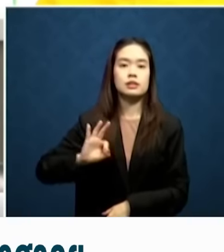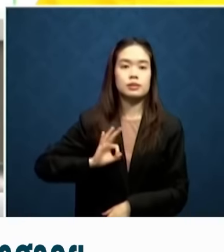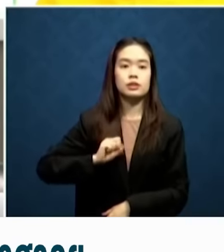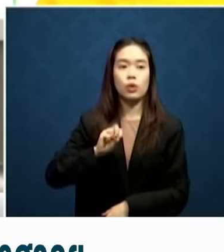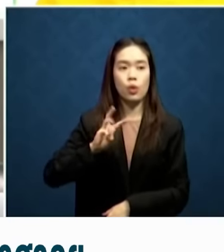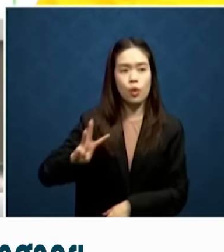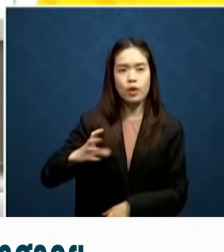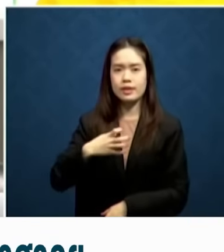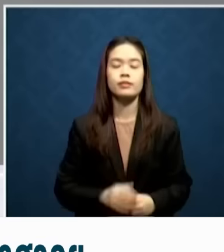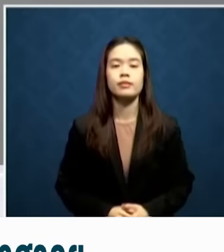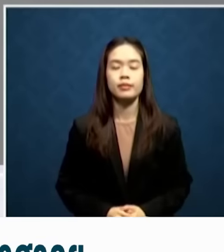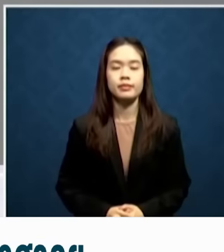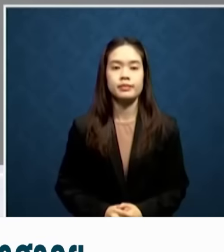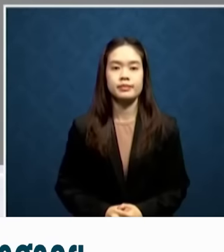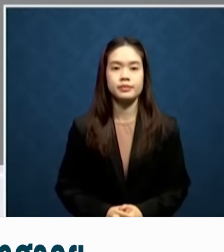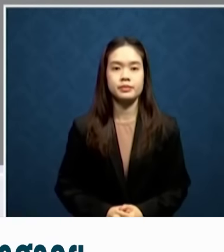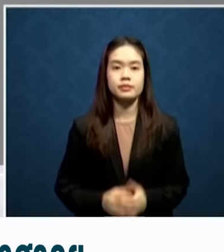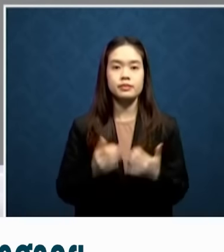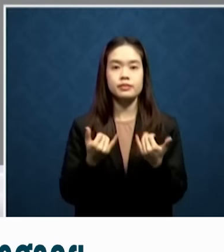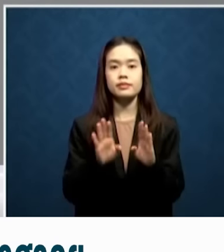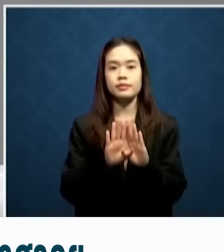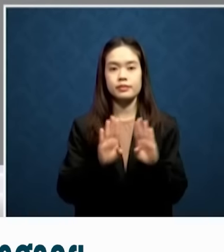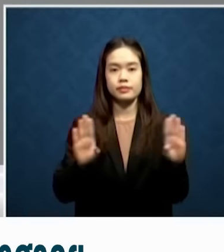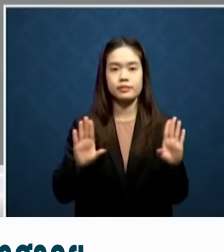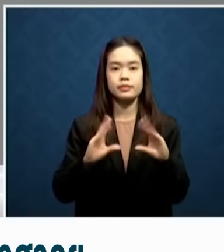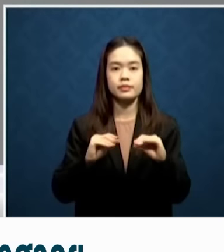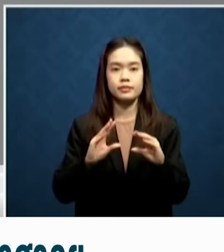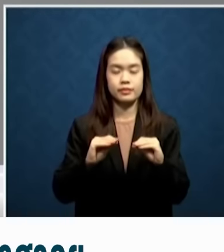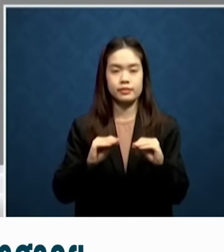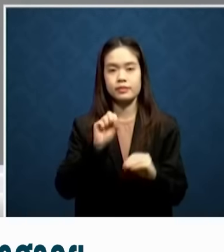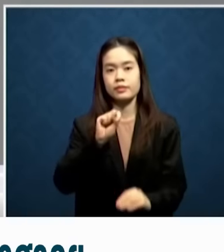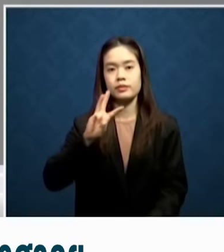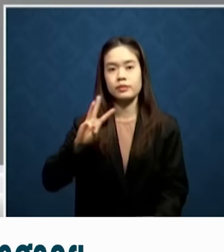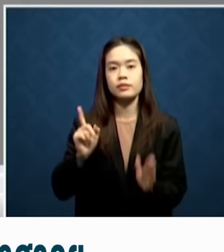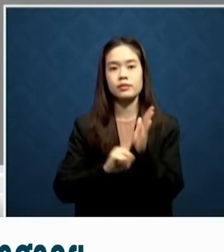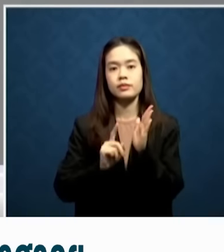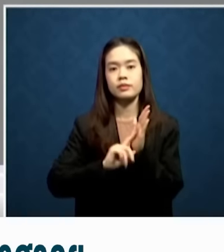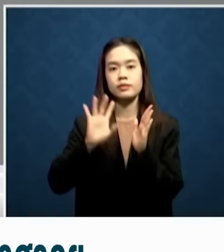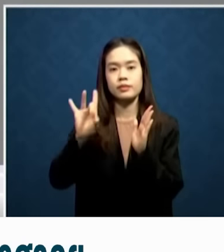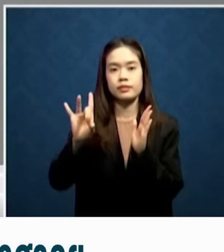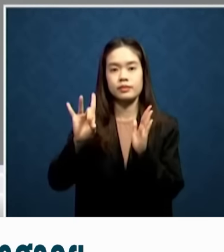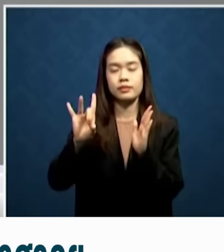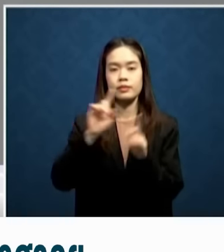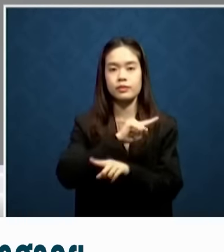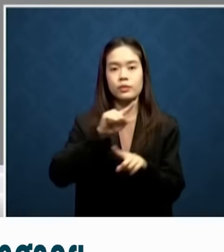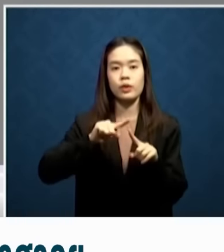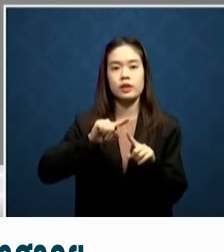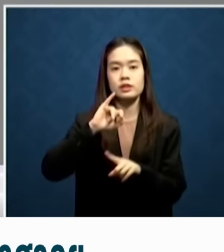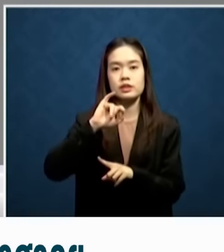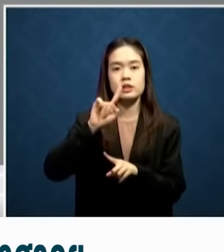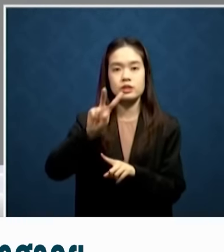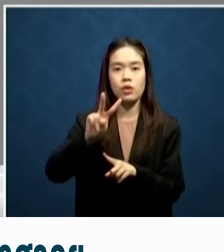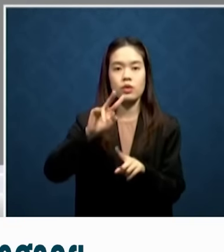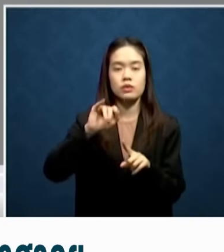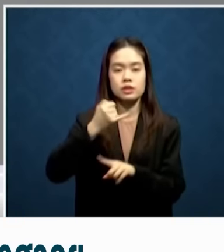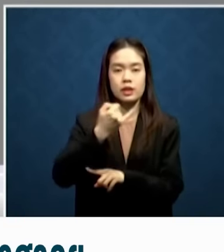ธิ์เลยบอกว่ายติเนี่ยไม่ใช่เรื่องด่วนที่ต้องรีบร้อนทำอะไรพอไม่สามารถตกลงกันได้ว่าจะมีการ